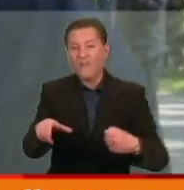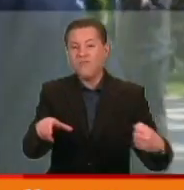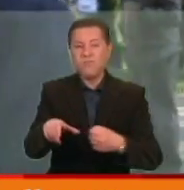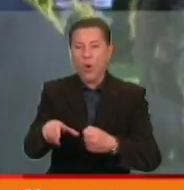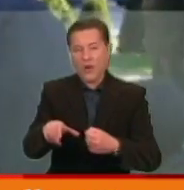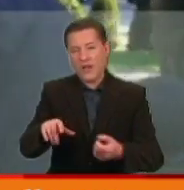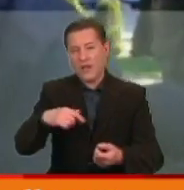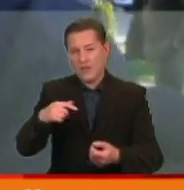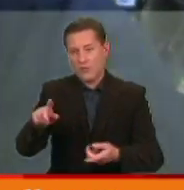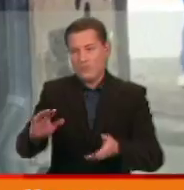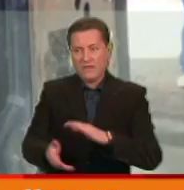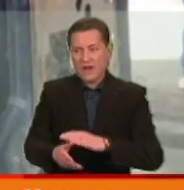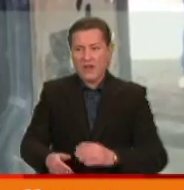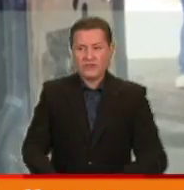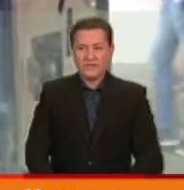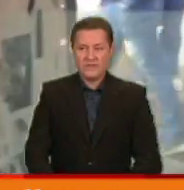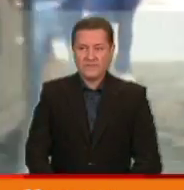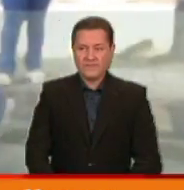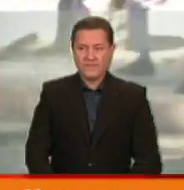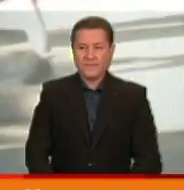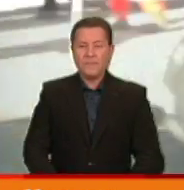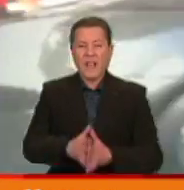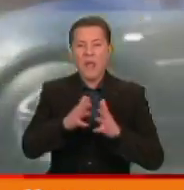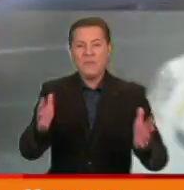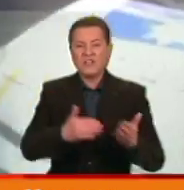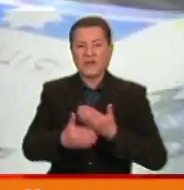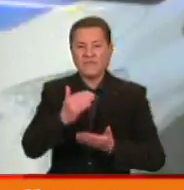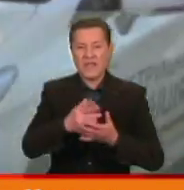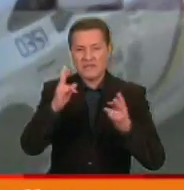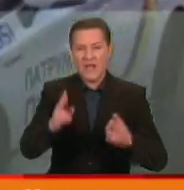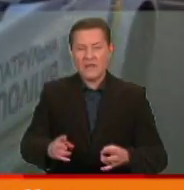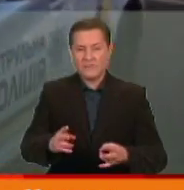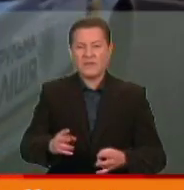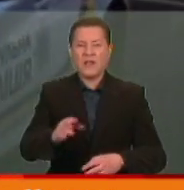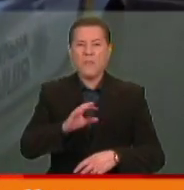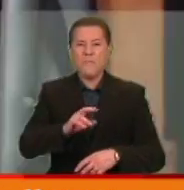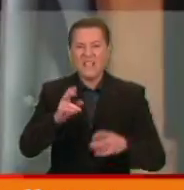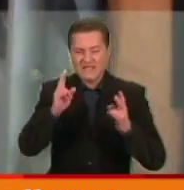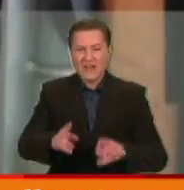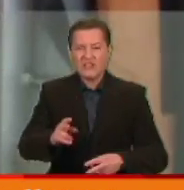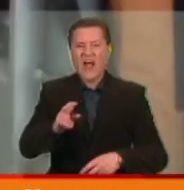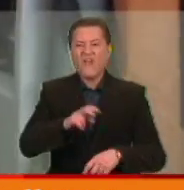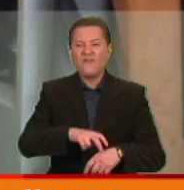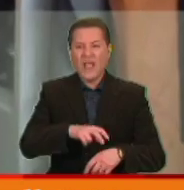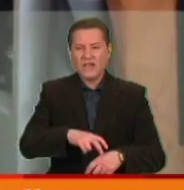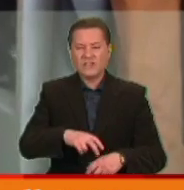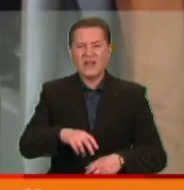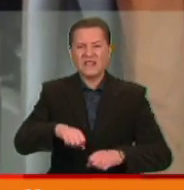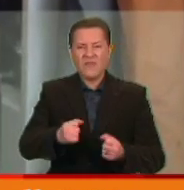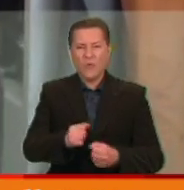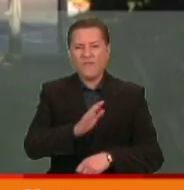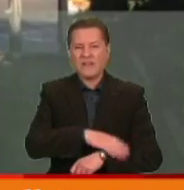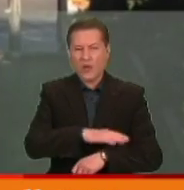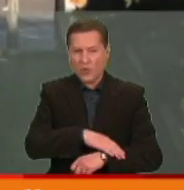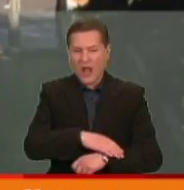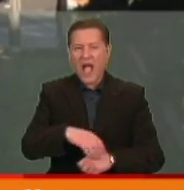вас красный был цвет? Нет, у меня зеленый. Найбільше внаслідок аварії постраждав фельдшер. У нього забій голови, значно травмована рука,